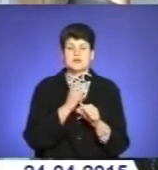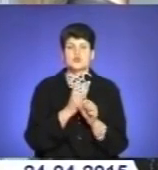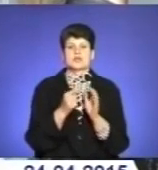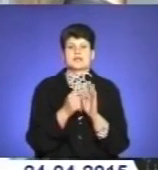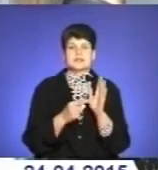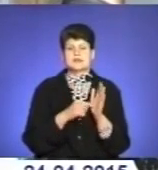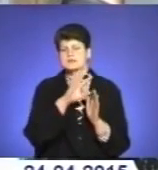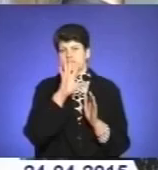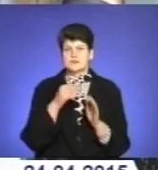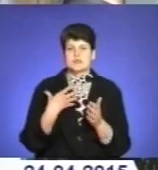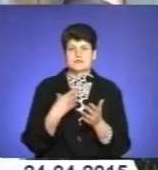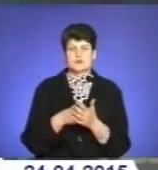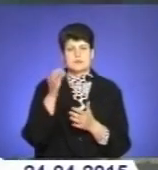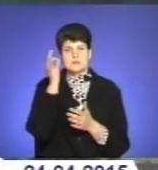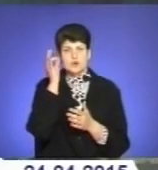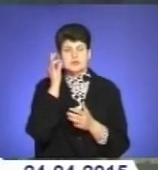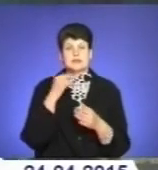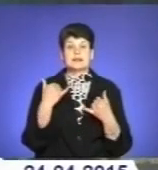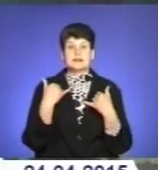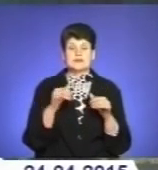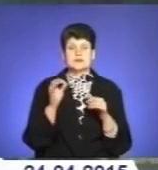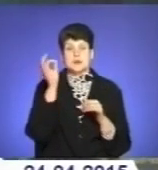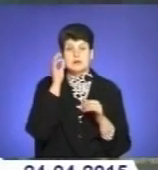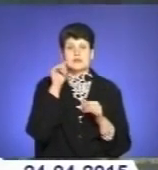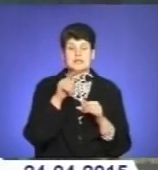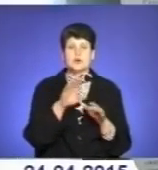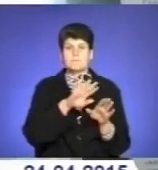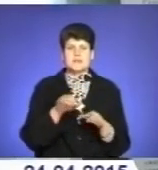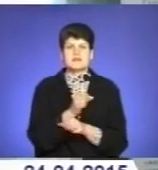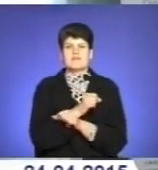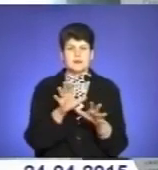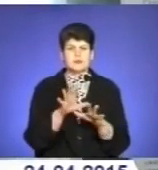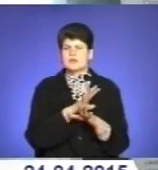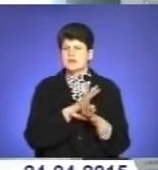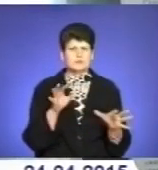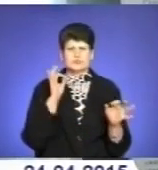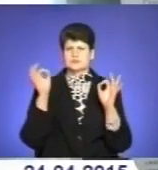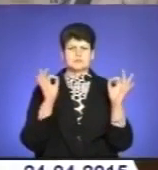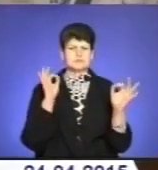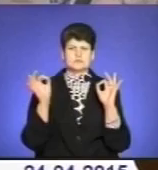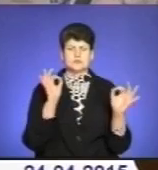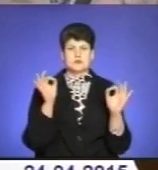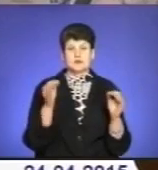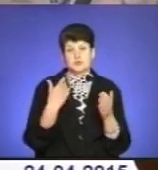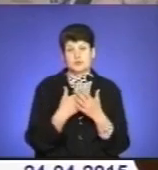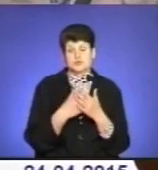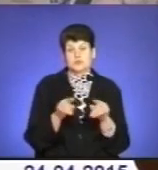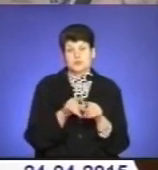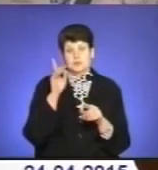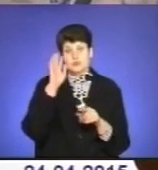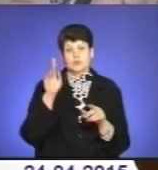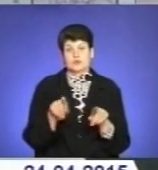усіма своїми спогадами. Найдивніше їй пригадувалось те, що після вибуху не було жодної тривоги. Здавалось, ніби усе буде так, як раніше.